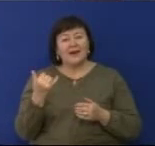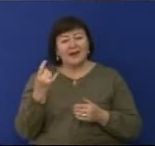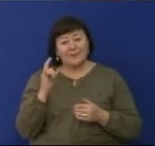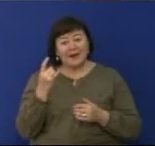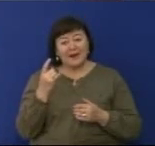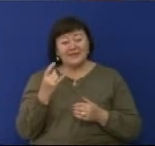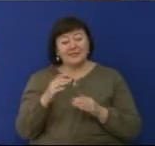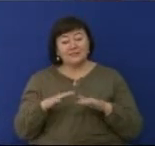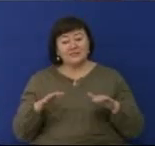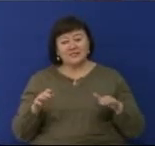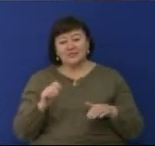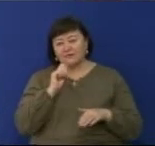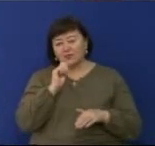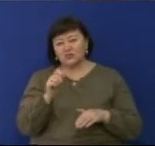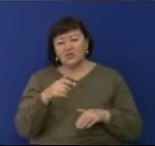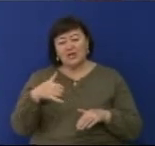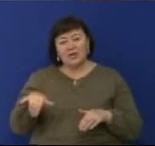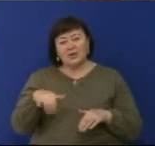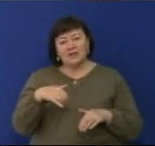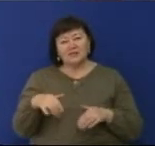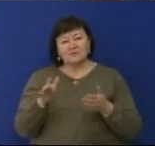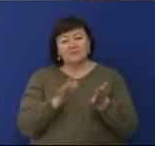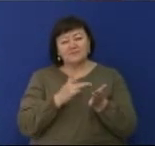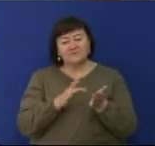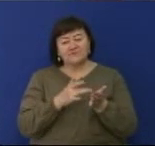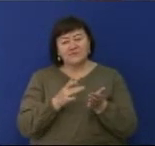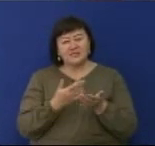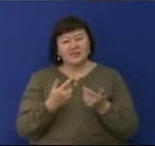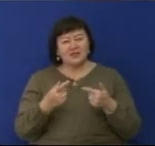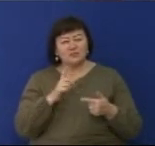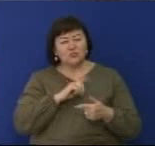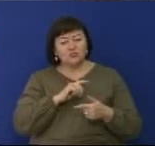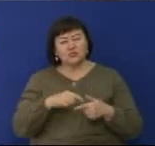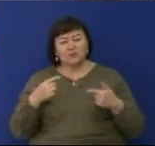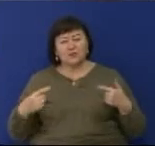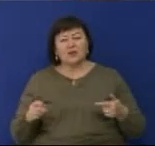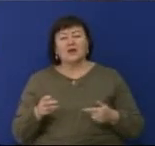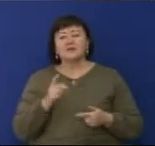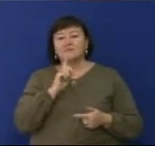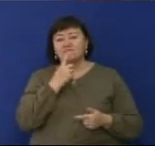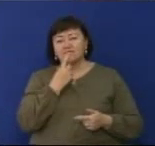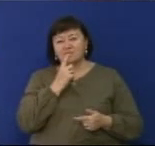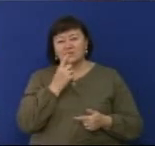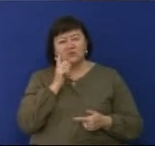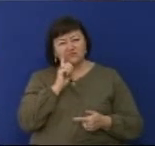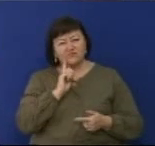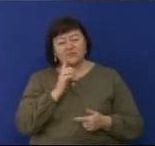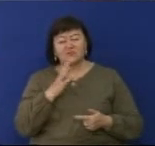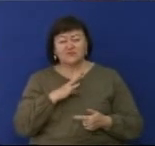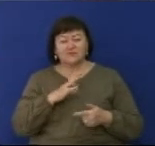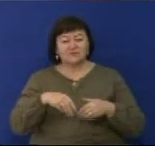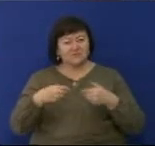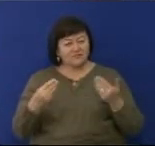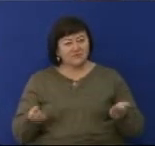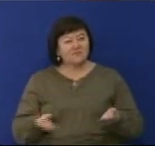портфеле с канцтоварами сладости тем кто собирается пойти в школу это